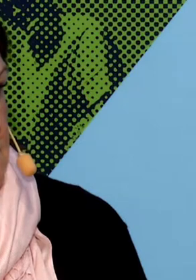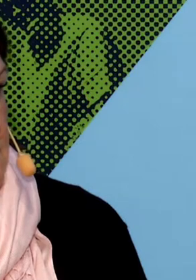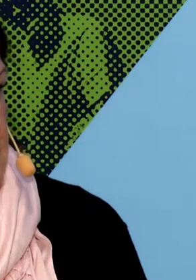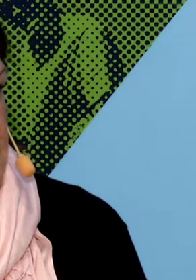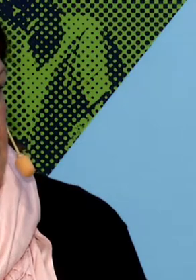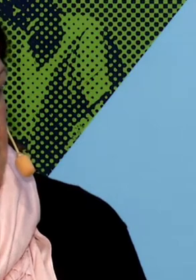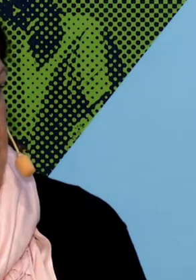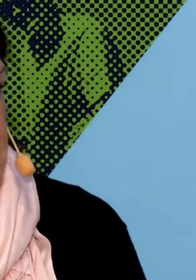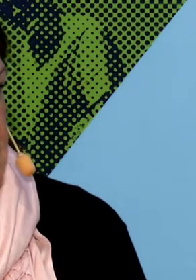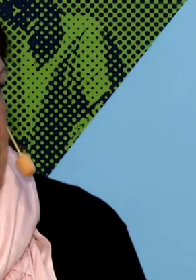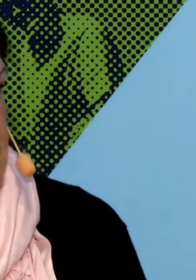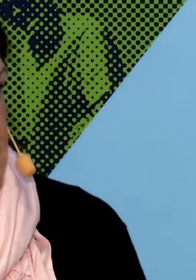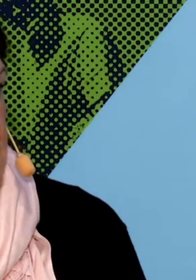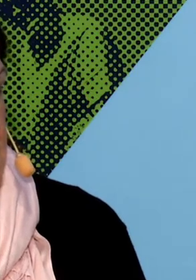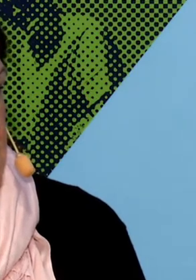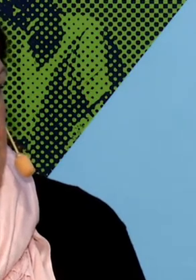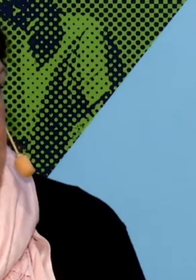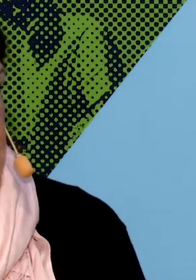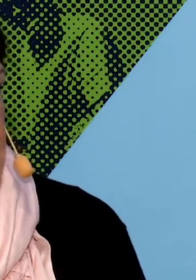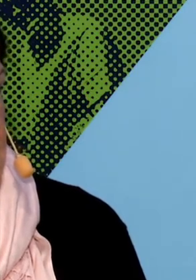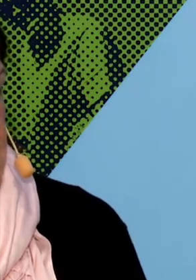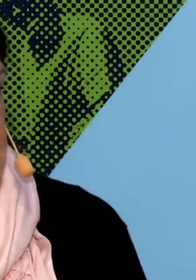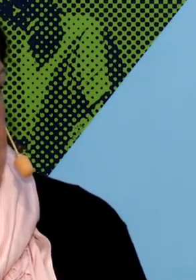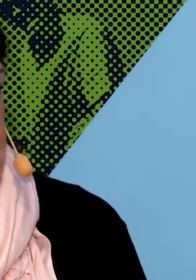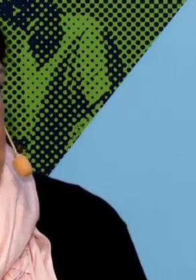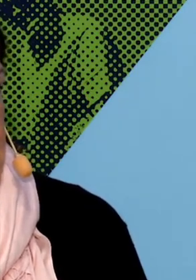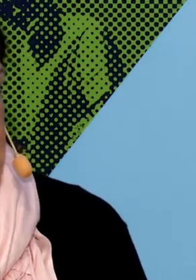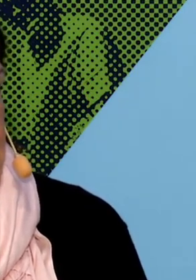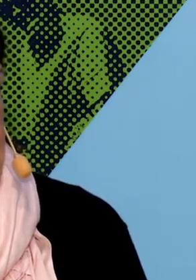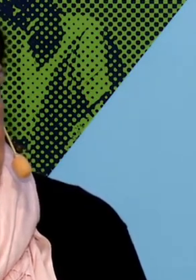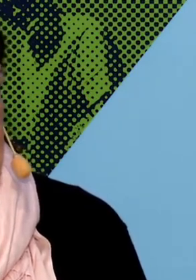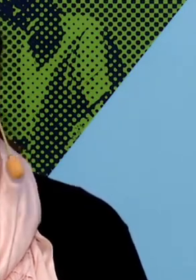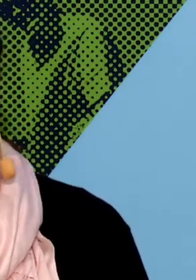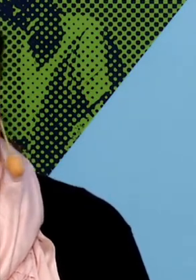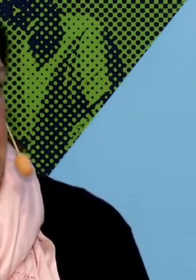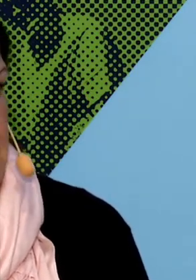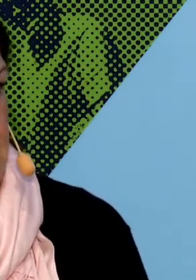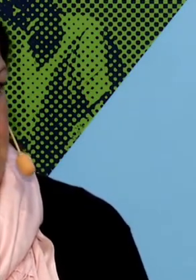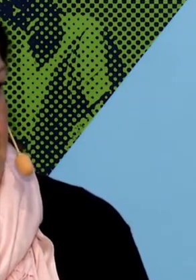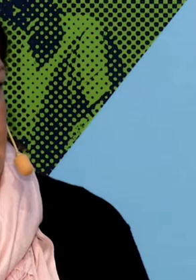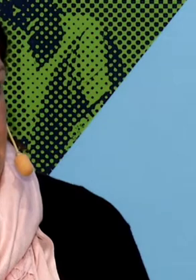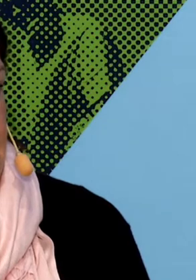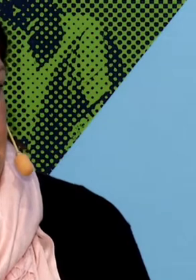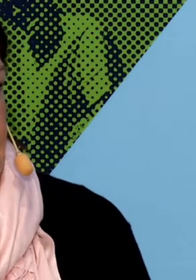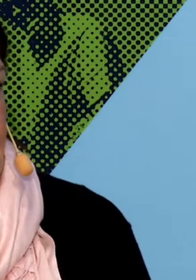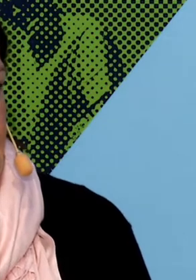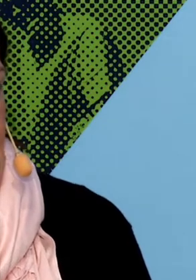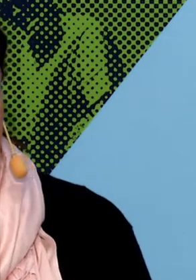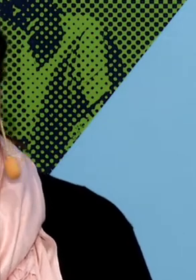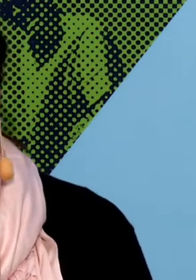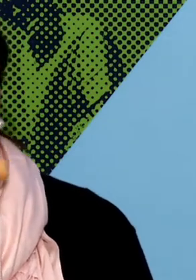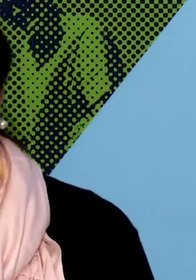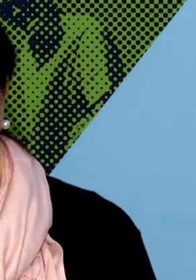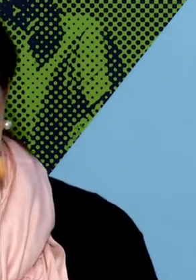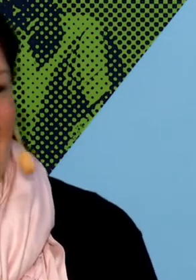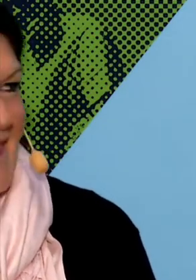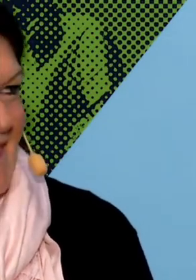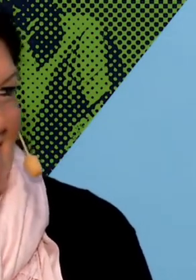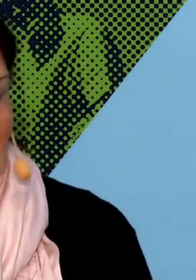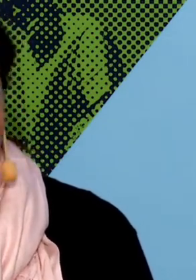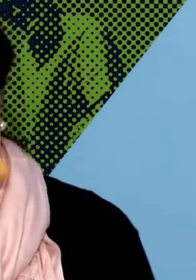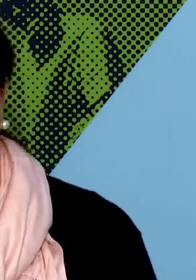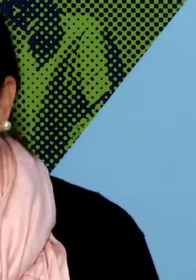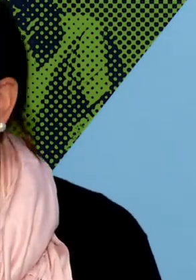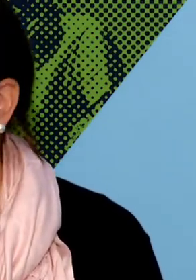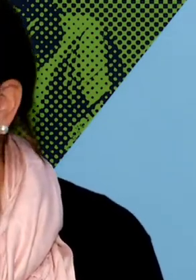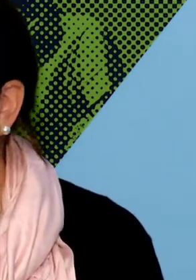att försöka ändå tänka lite längre fram i tiden. Men det är en utmaning, absolut. Jag har inga rätta svar. Jag vet inte, är det någon som har det, så tar jag gärna emot